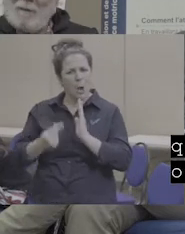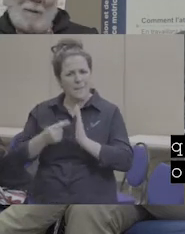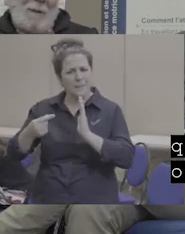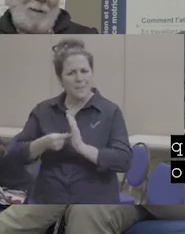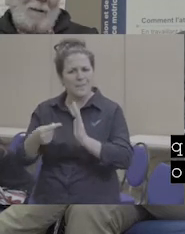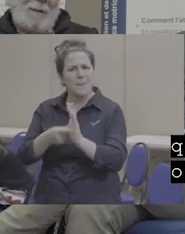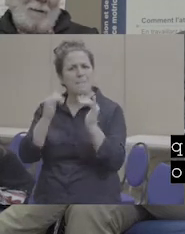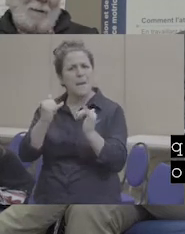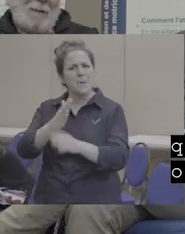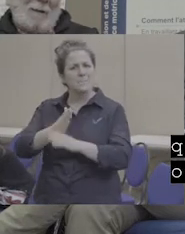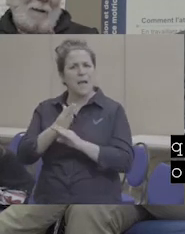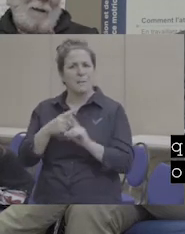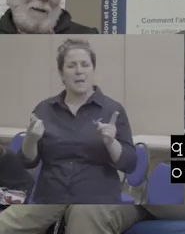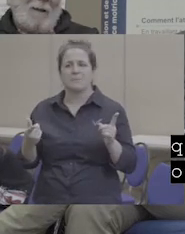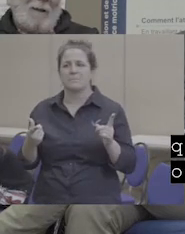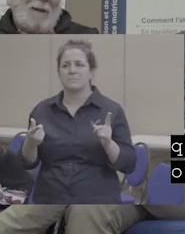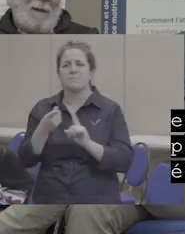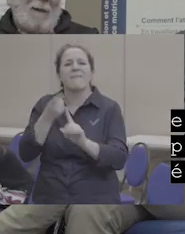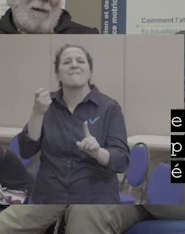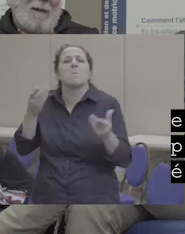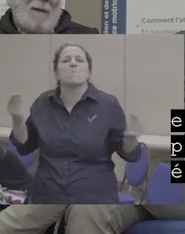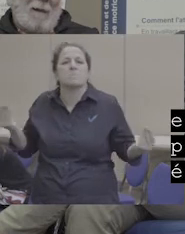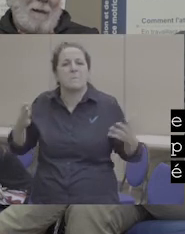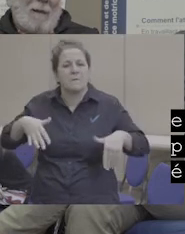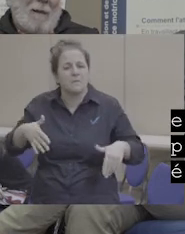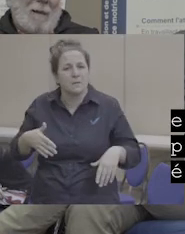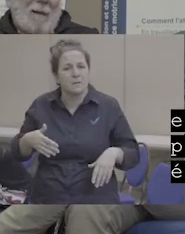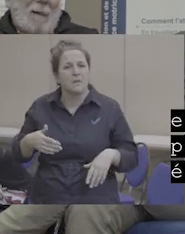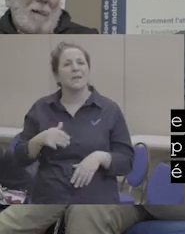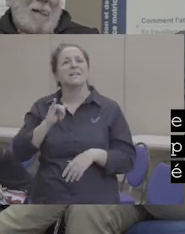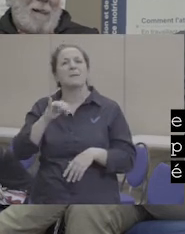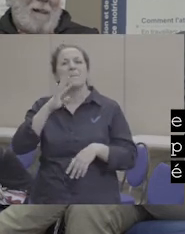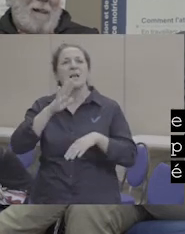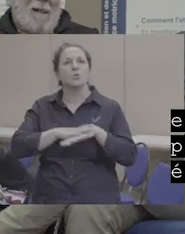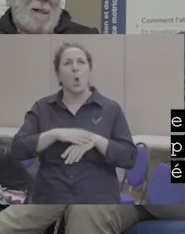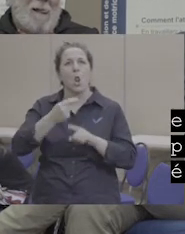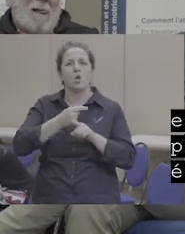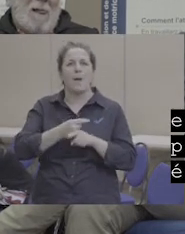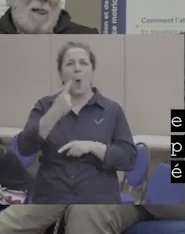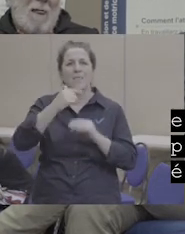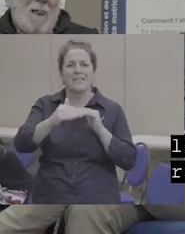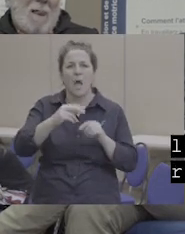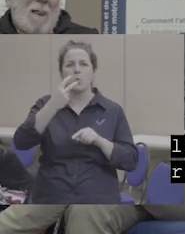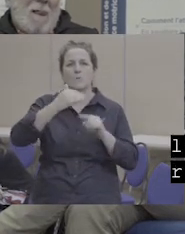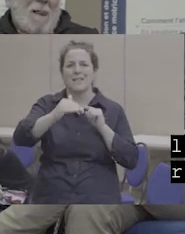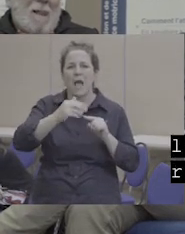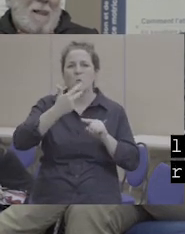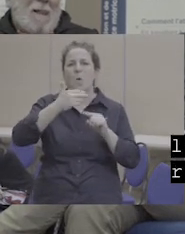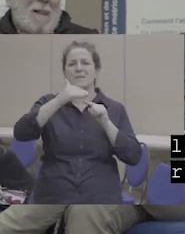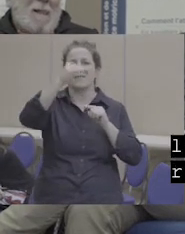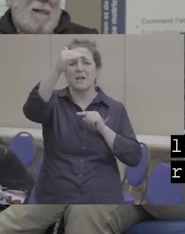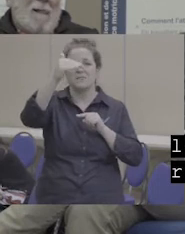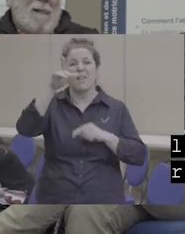mais on n'a pas identifié la source. Puis moi, j'entends, quand on parle de logement de 2 étages, 3 étages, le problème souvent, c'est